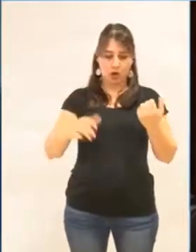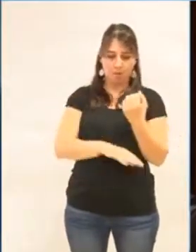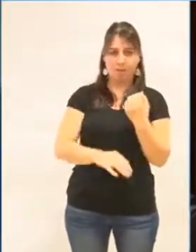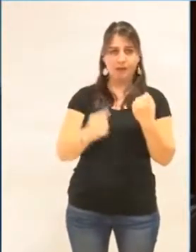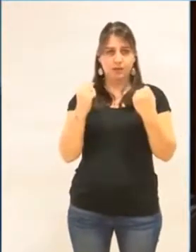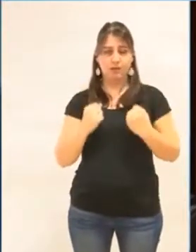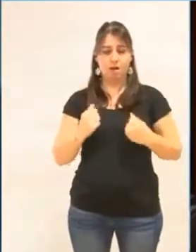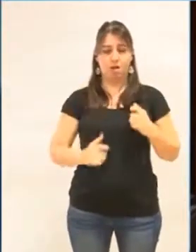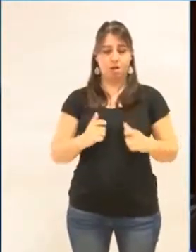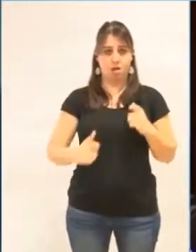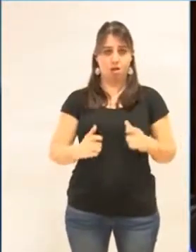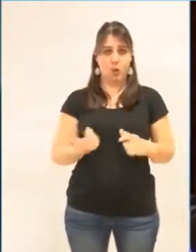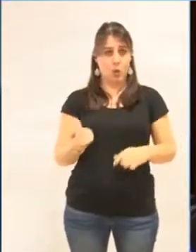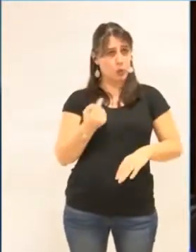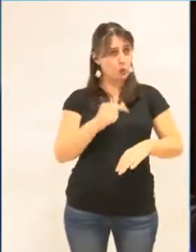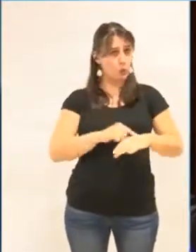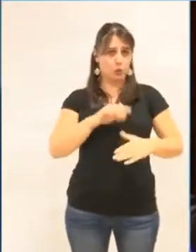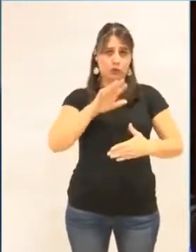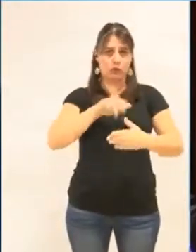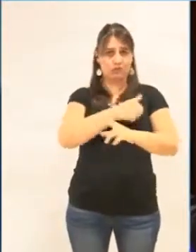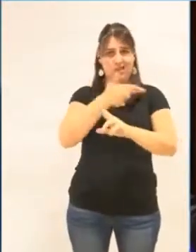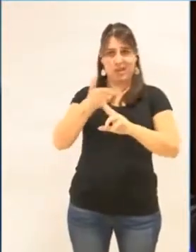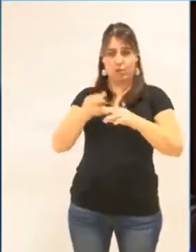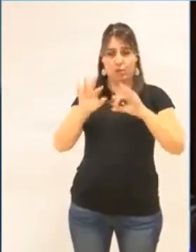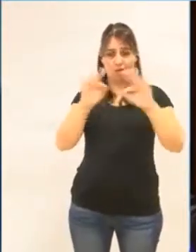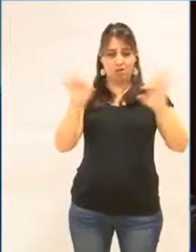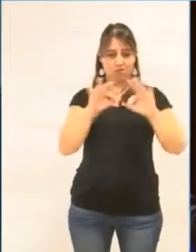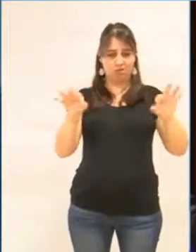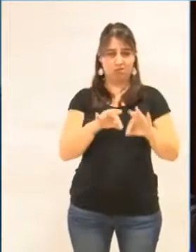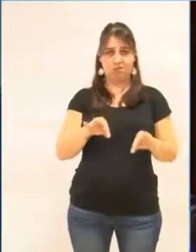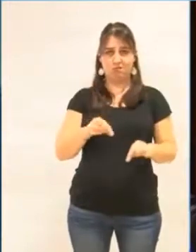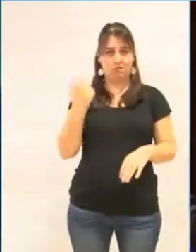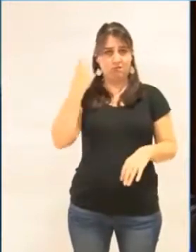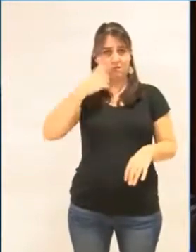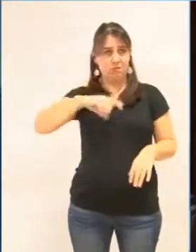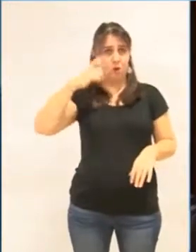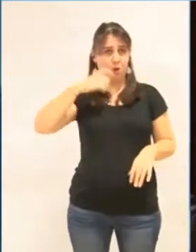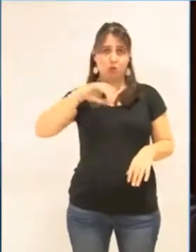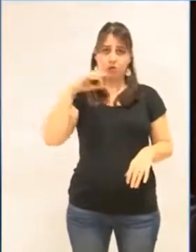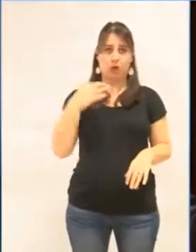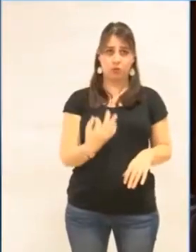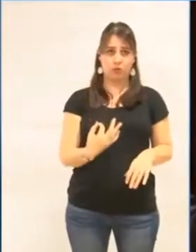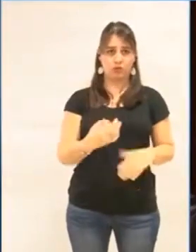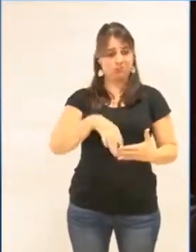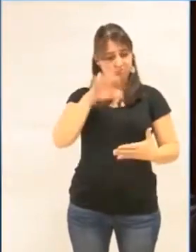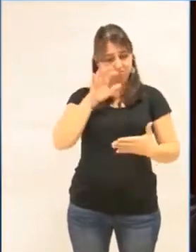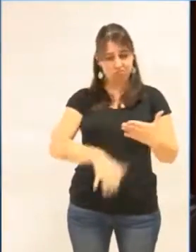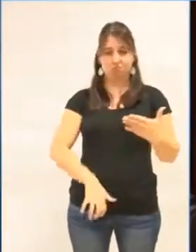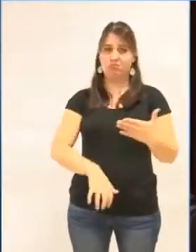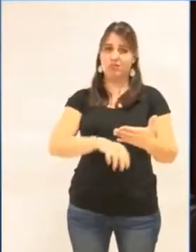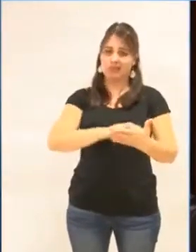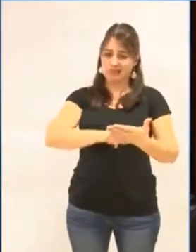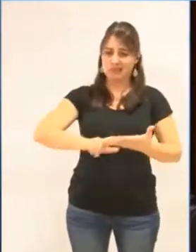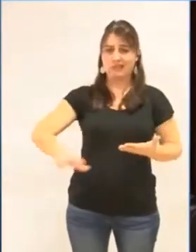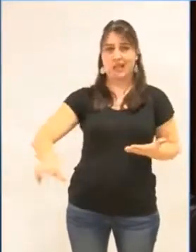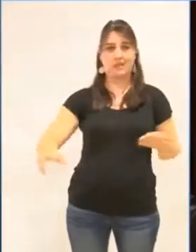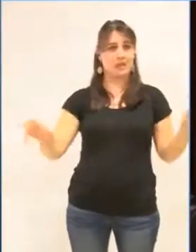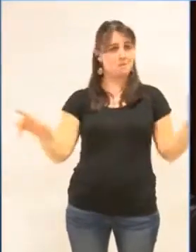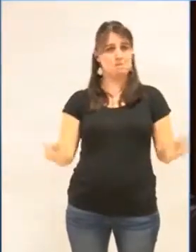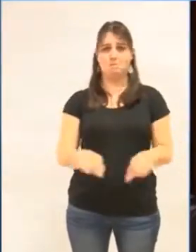votre réponse, dès les premières lignes, ce constat énoncé, écrit, dans les mêmes